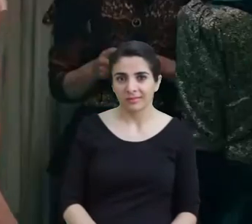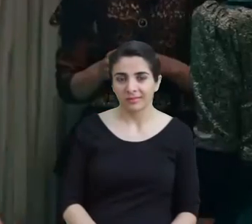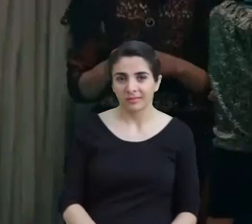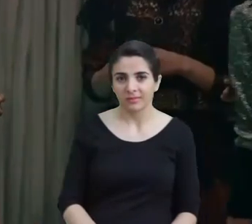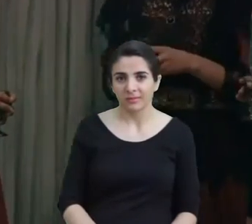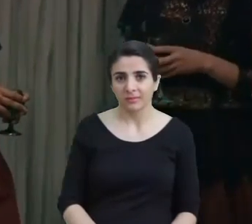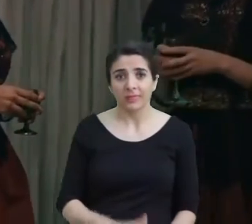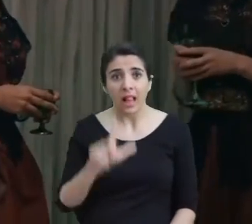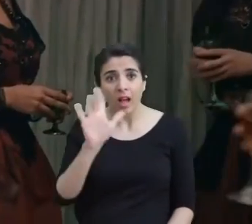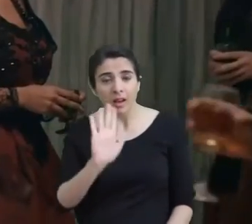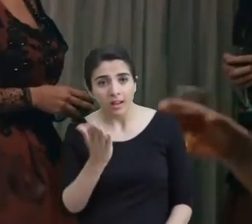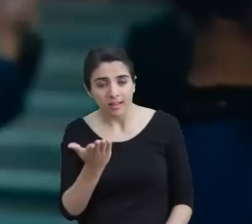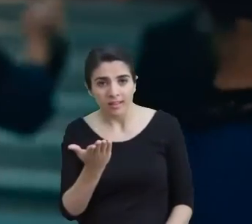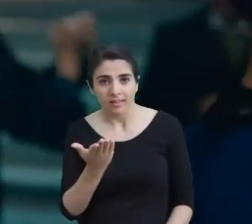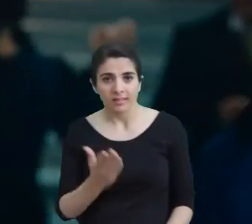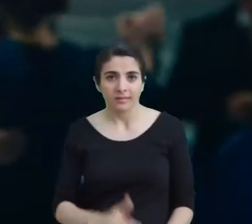Lara gidiyor. Lara.